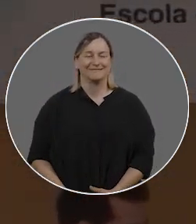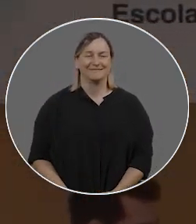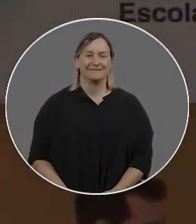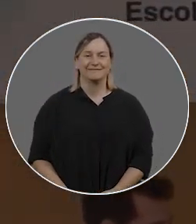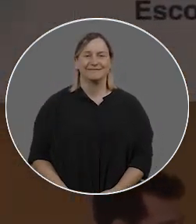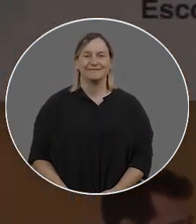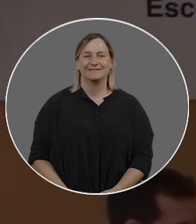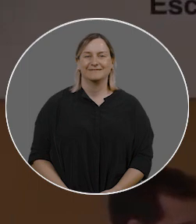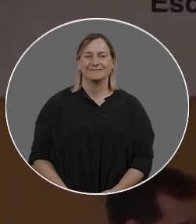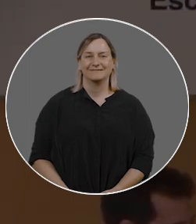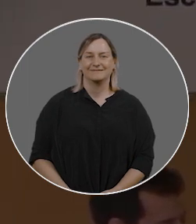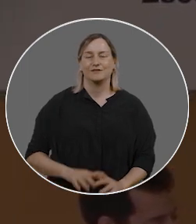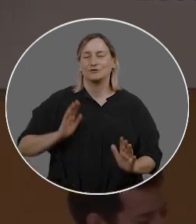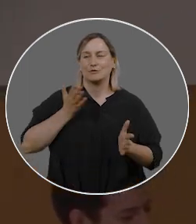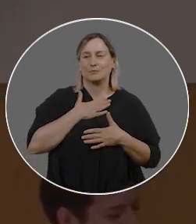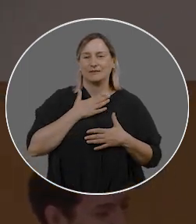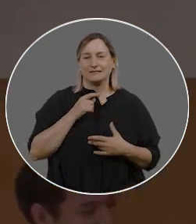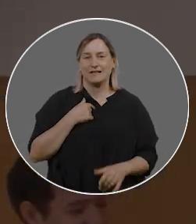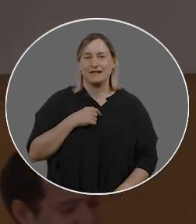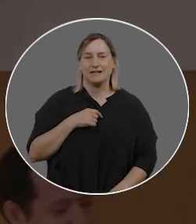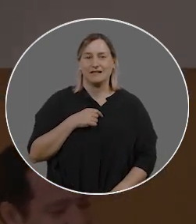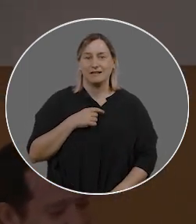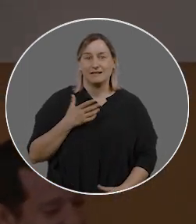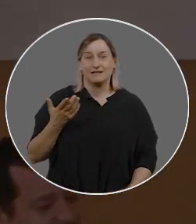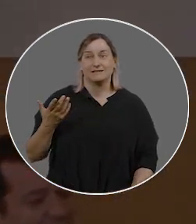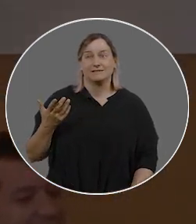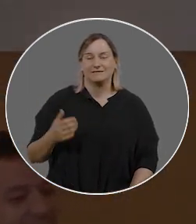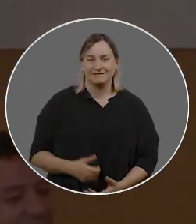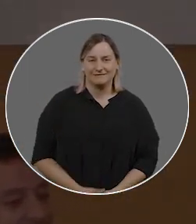Això no estava previst, Meritxell, perquè... Em poseu en uns...